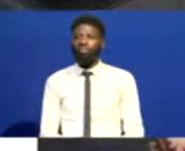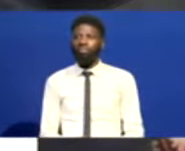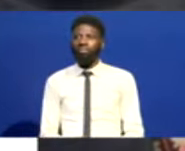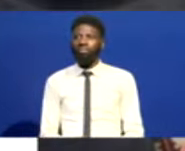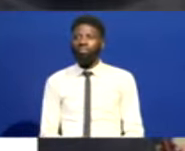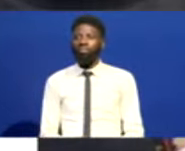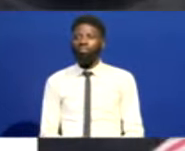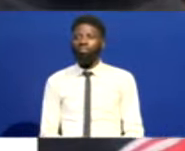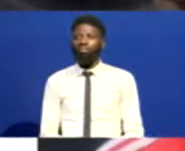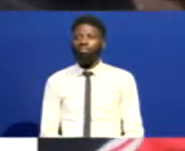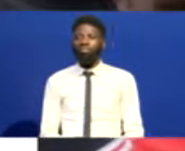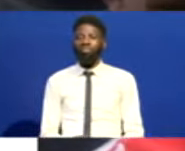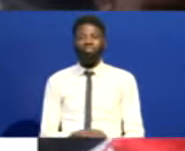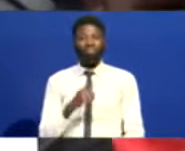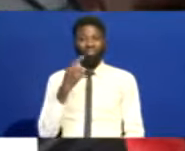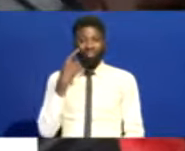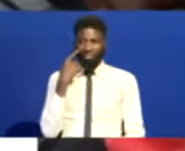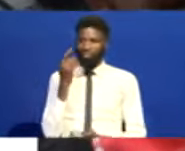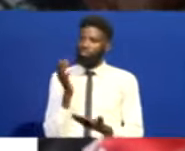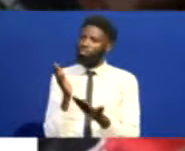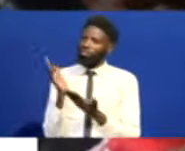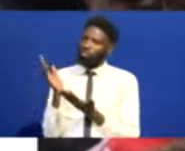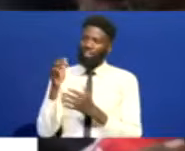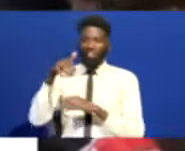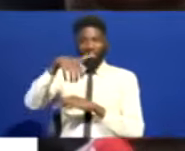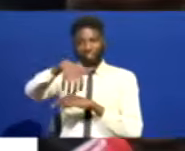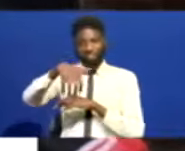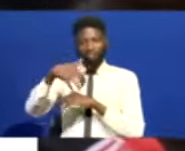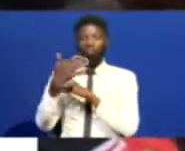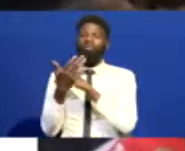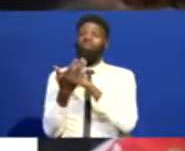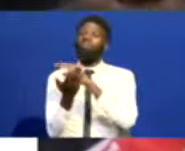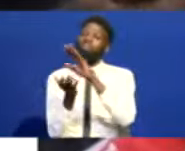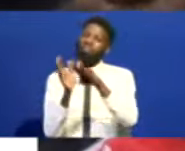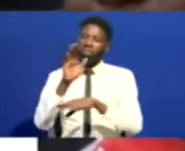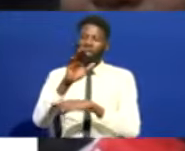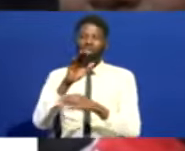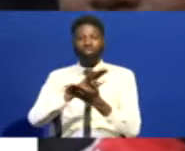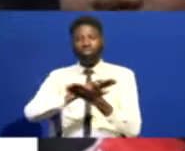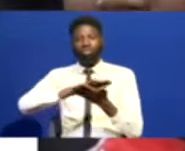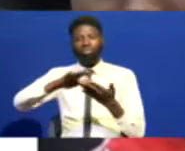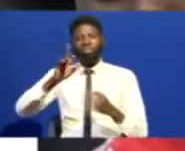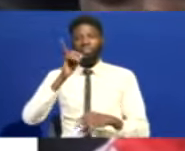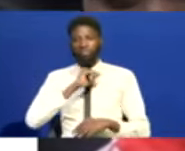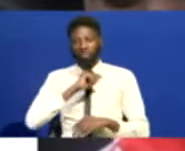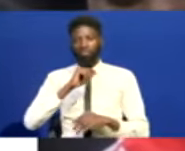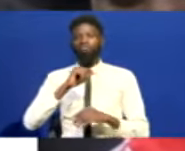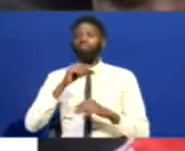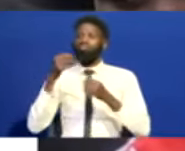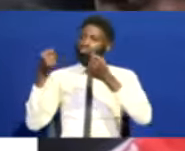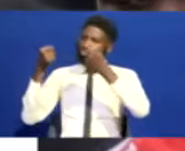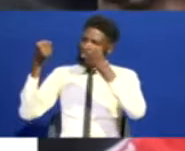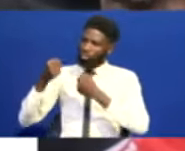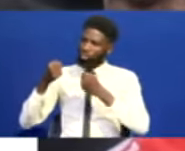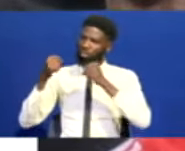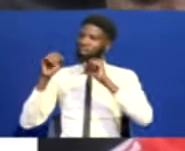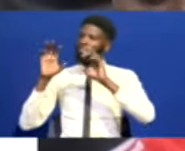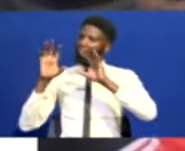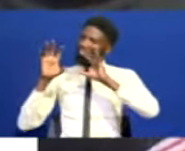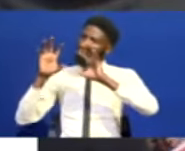Tunaona tinge imekuja kutandaza. County government wameweka hapo board ya kuonyesha kwamba this land belongs to the public and is not for